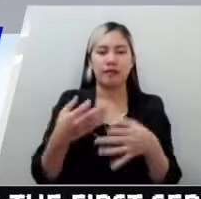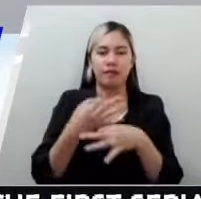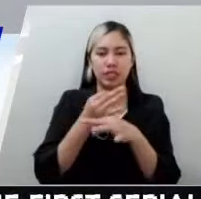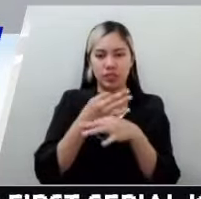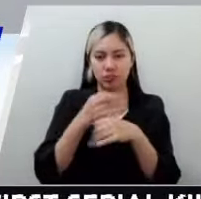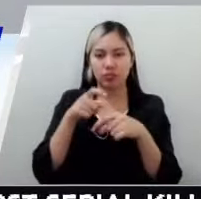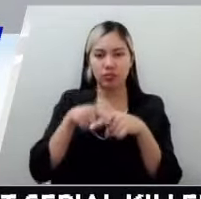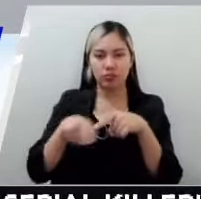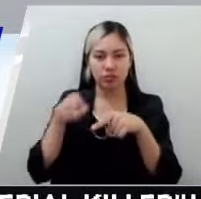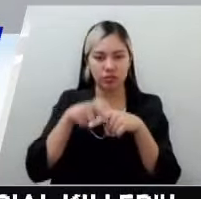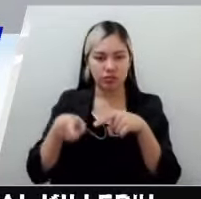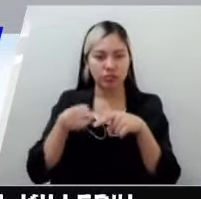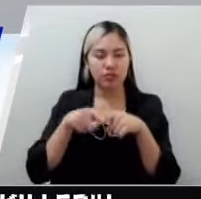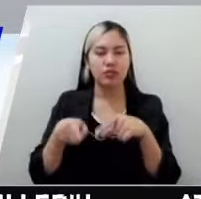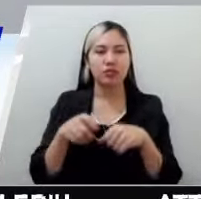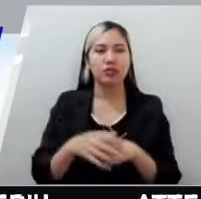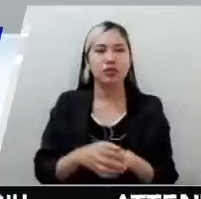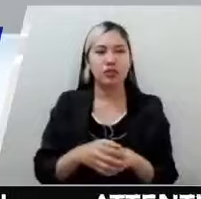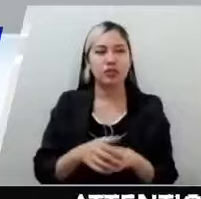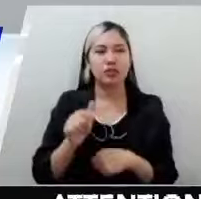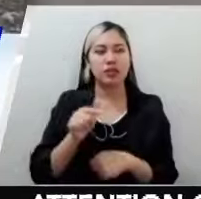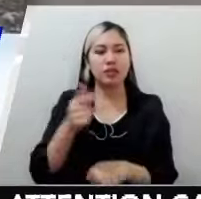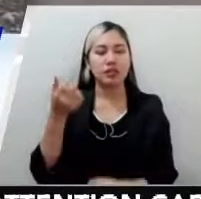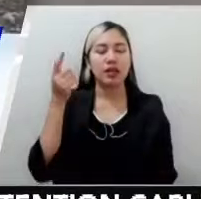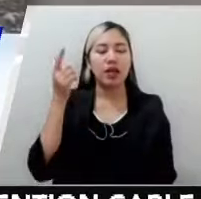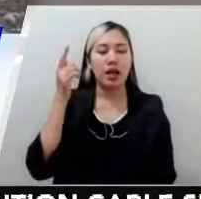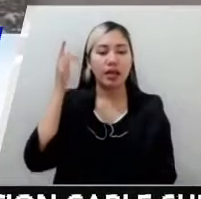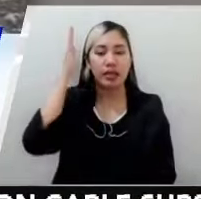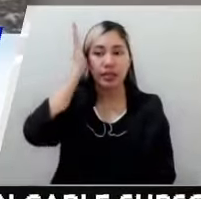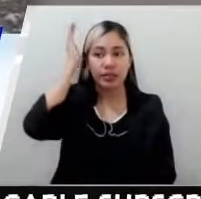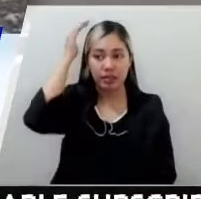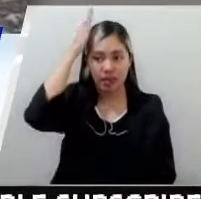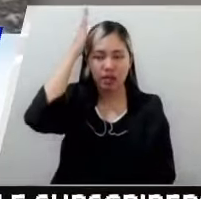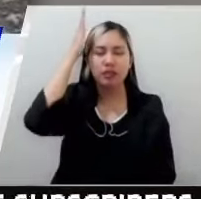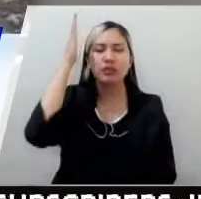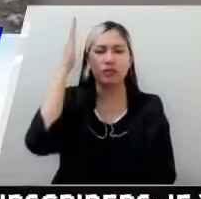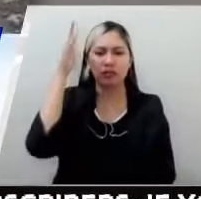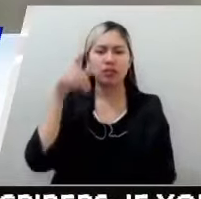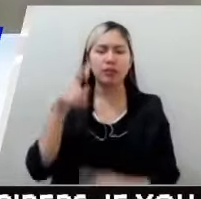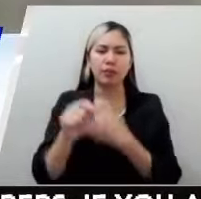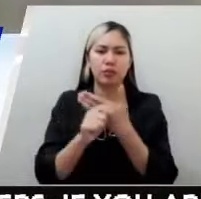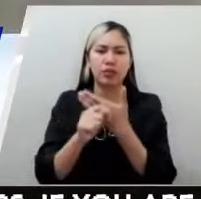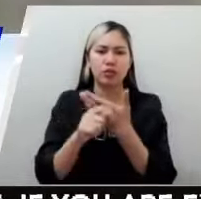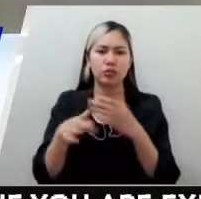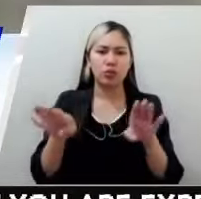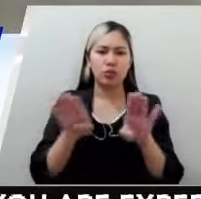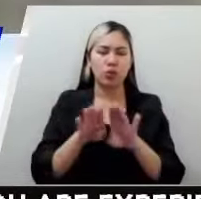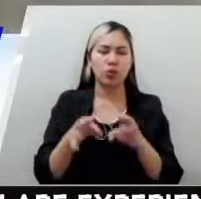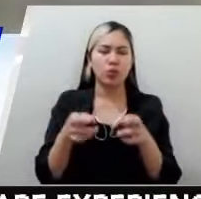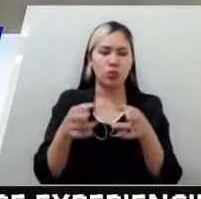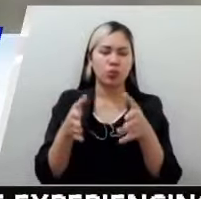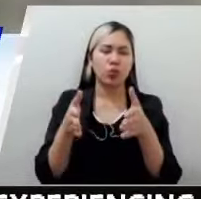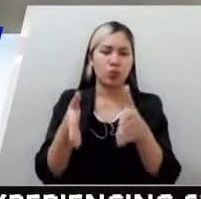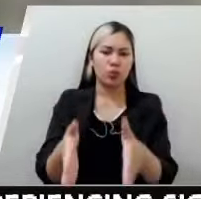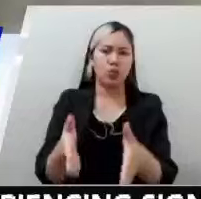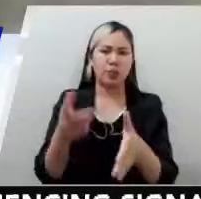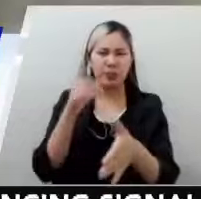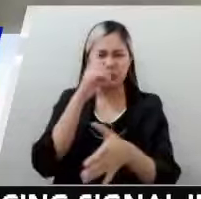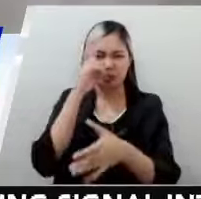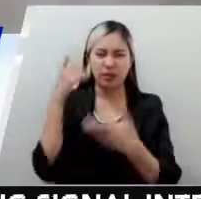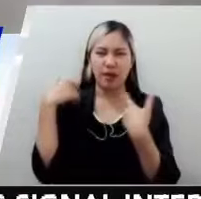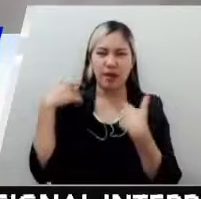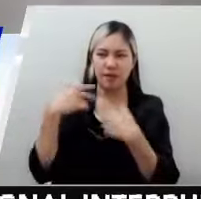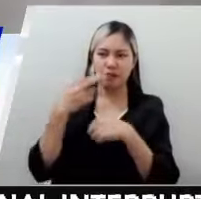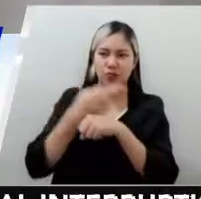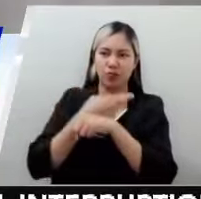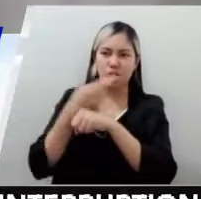din sa Tanudan, Kalinga. Pansamantalang isinara ang Baneg-Darulog-Bawak Road sa Dupligan dahil sa mga gumuhong lupa.